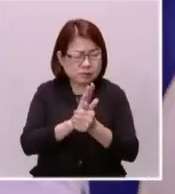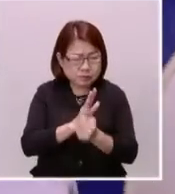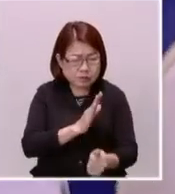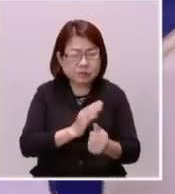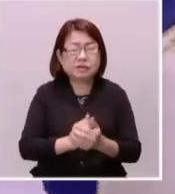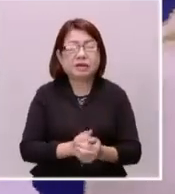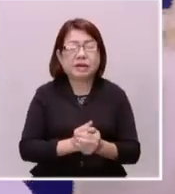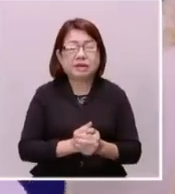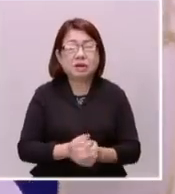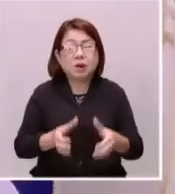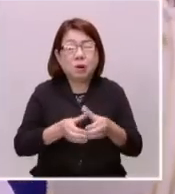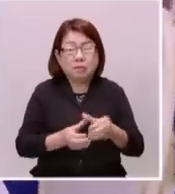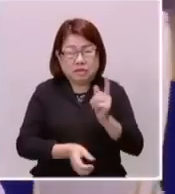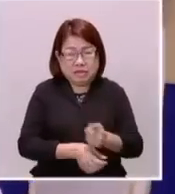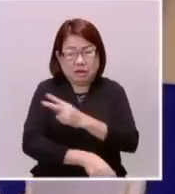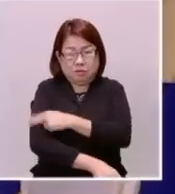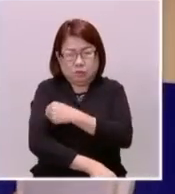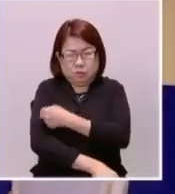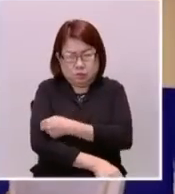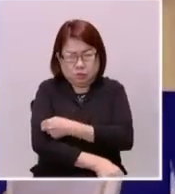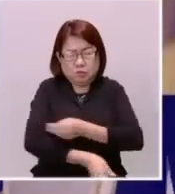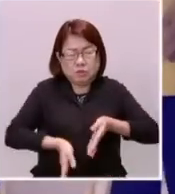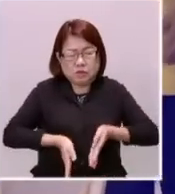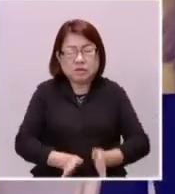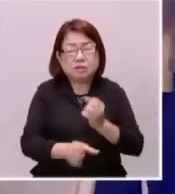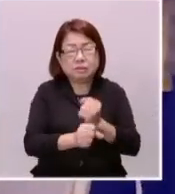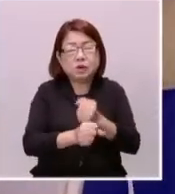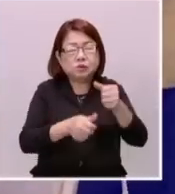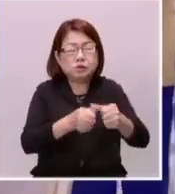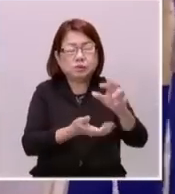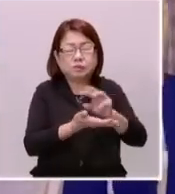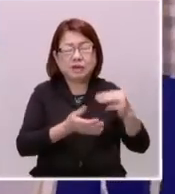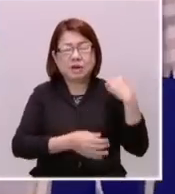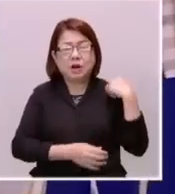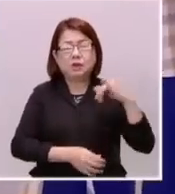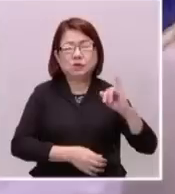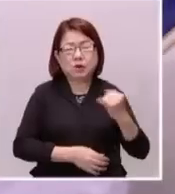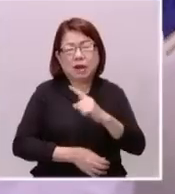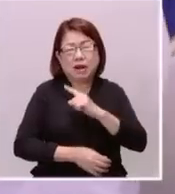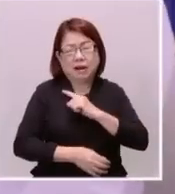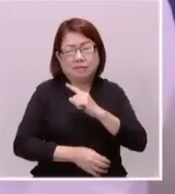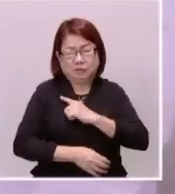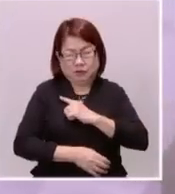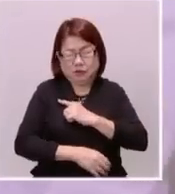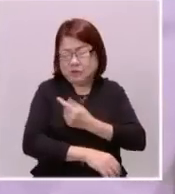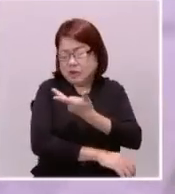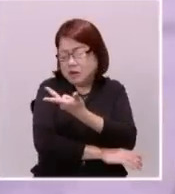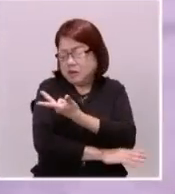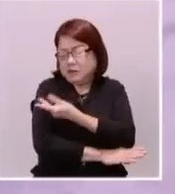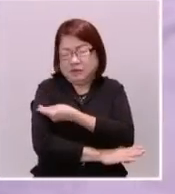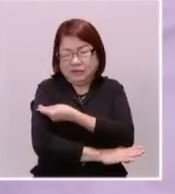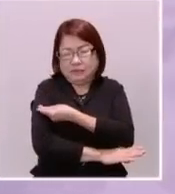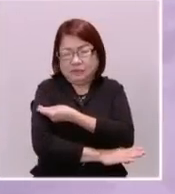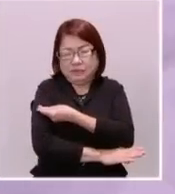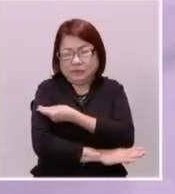ภาควิชากุมารเภสัชศาสตร์คณะแพทยศาสตร์จุฬาลงกรณ์มหาวิทยาลัยนะครับได้เป็นผู้ที่ลงเข็มฉีดวัคซีนโควิด-19 ของบ